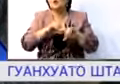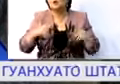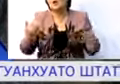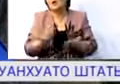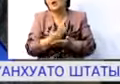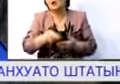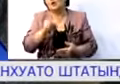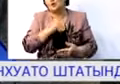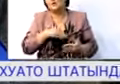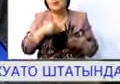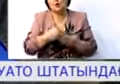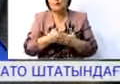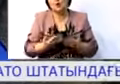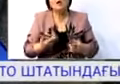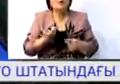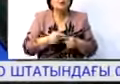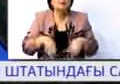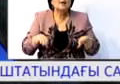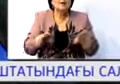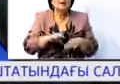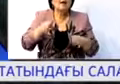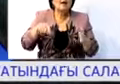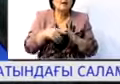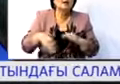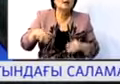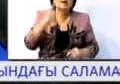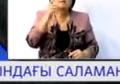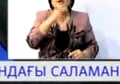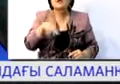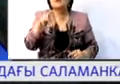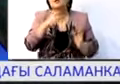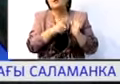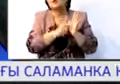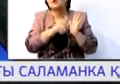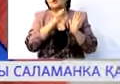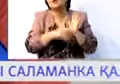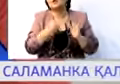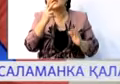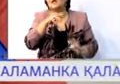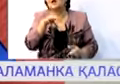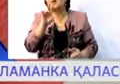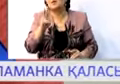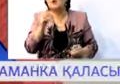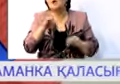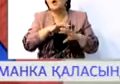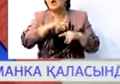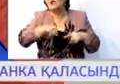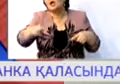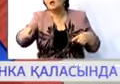жаңғырту жұмыстары жүрді. Сонымен қатар қала көлемінде 1 миллиард 792 миллион теңгеге жалпы